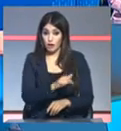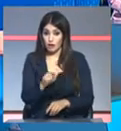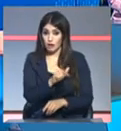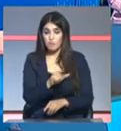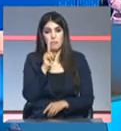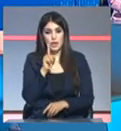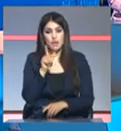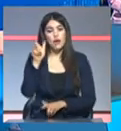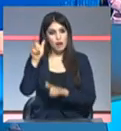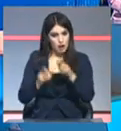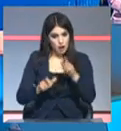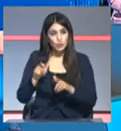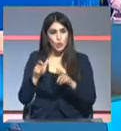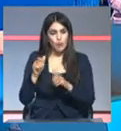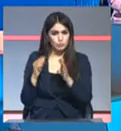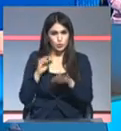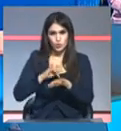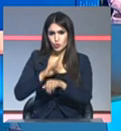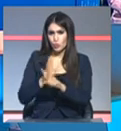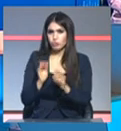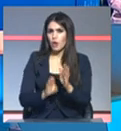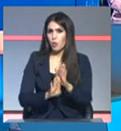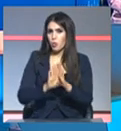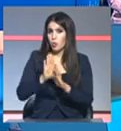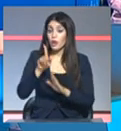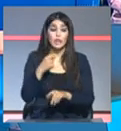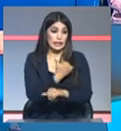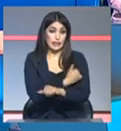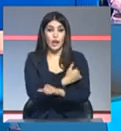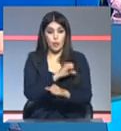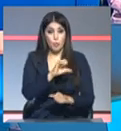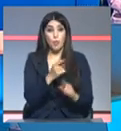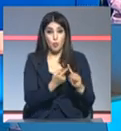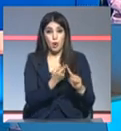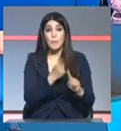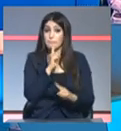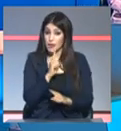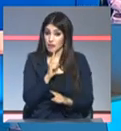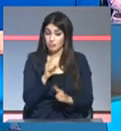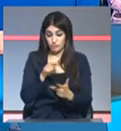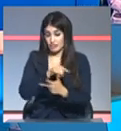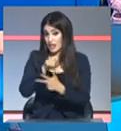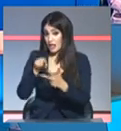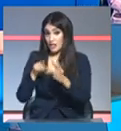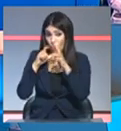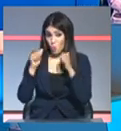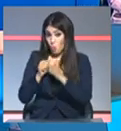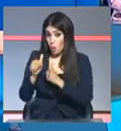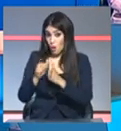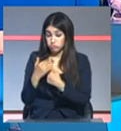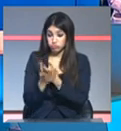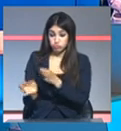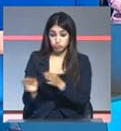قاعده الحالات يتكاثروا التلقيح هو حاجه هذا بيصير للناس اللي خاصه تنتمي من